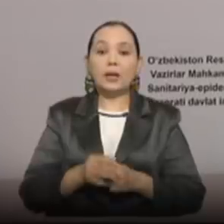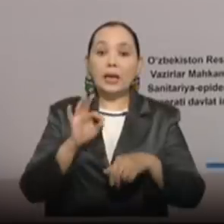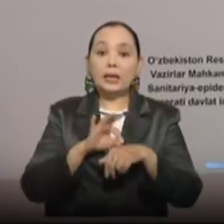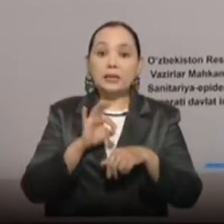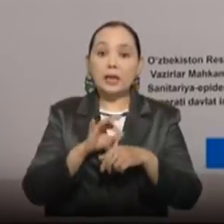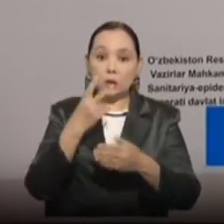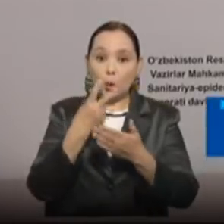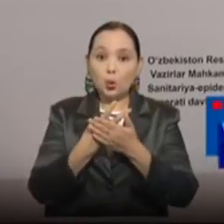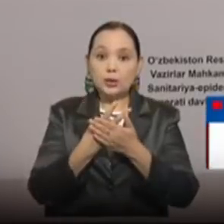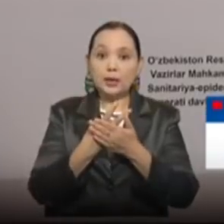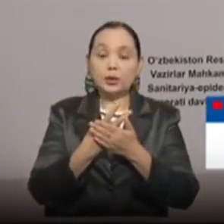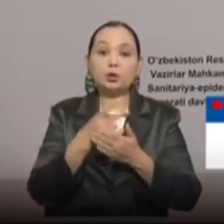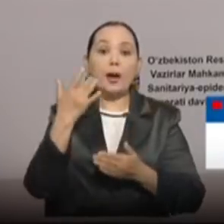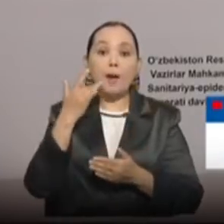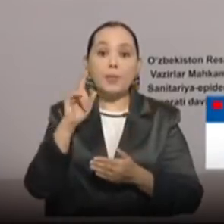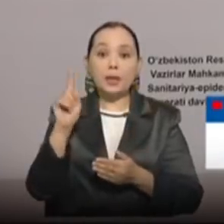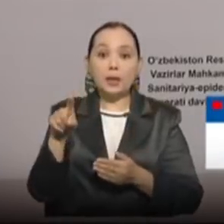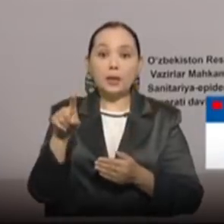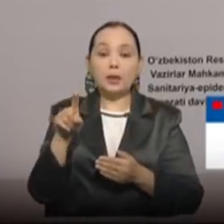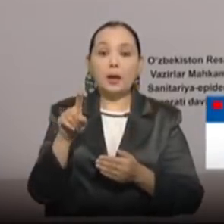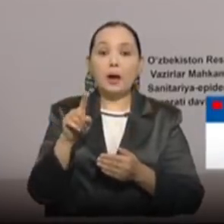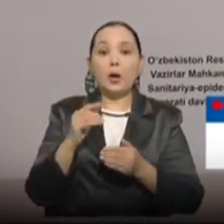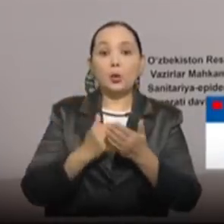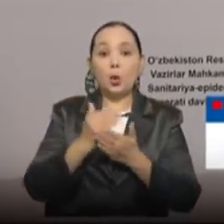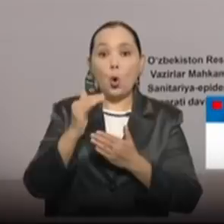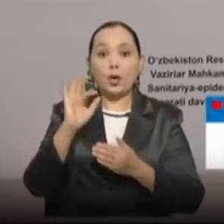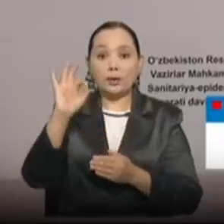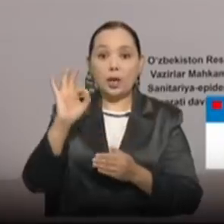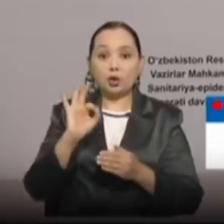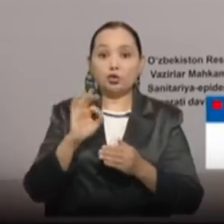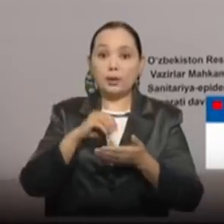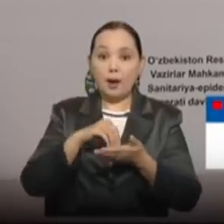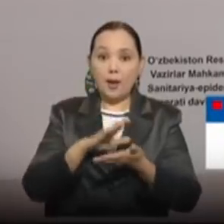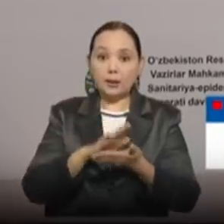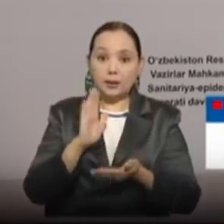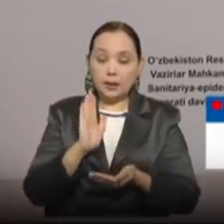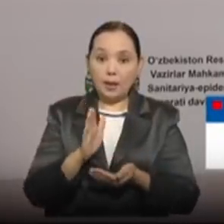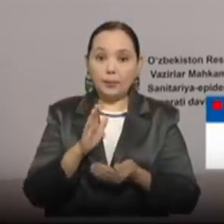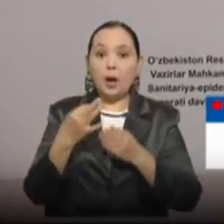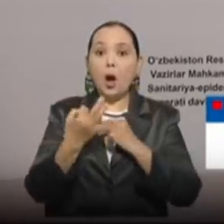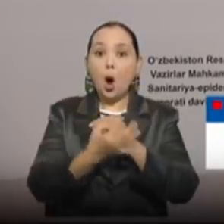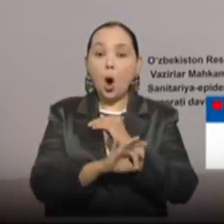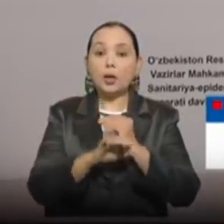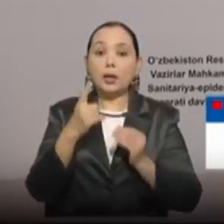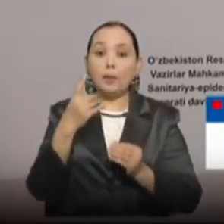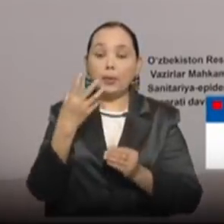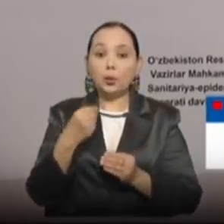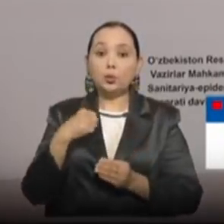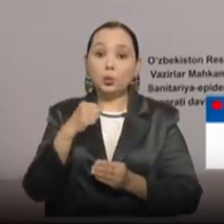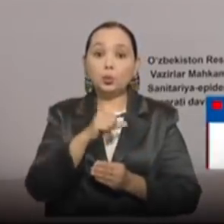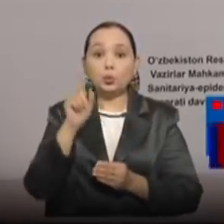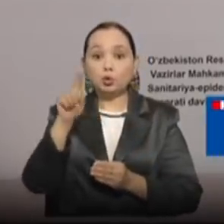kasallanış ko'rsatkichi Amerika Qo'shma Shtatlarida yuqori darajada qayd etilyapti. Oxirgi bir kunni o'zida